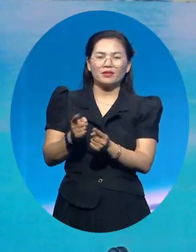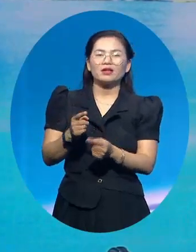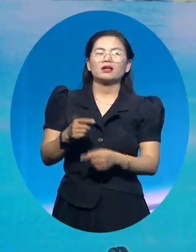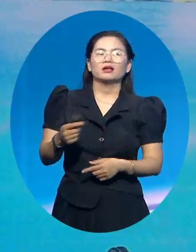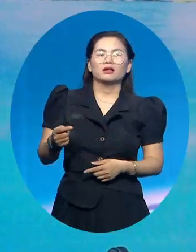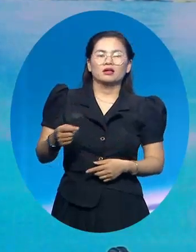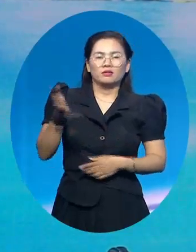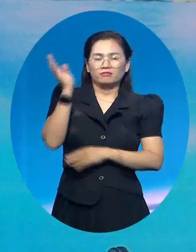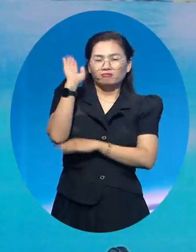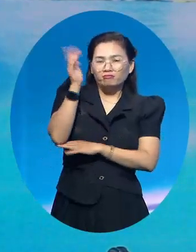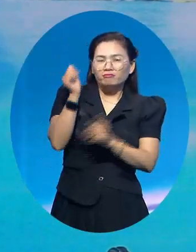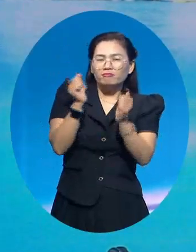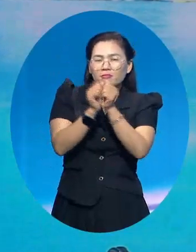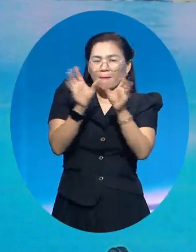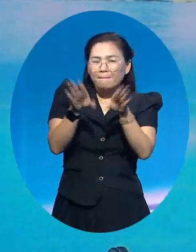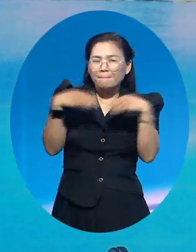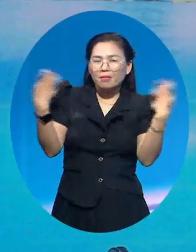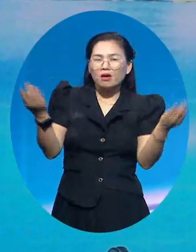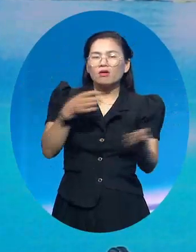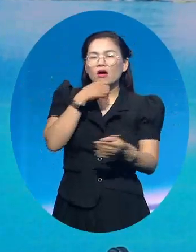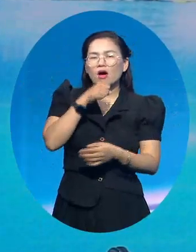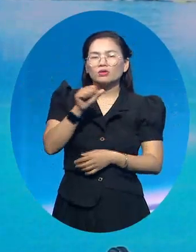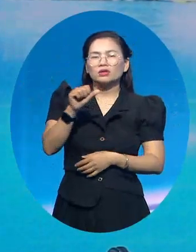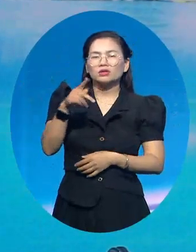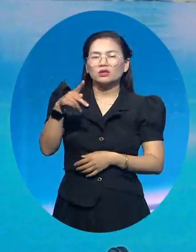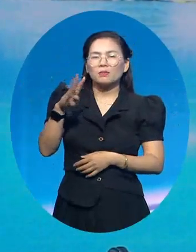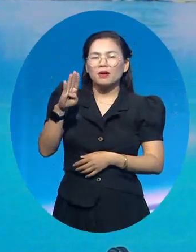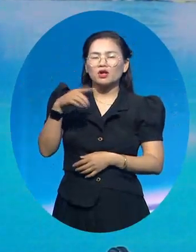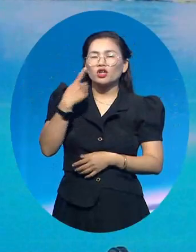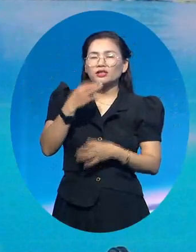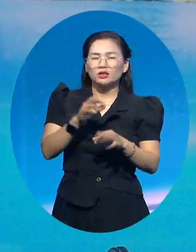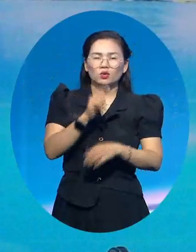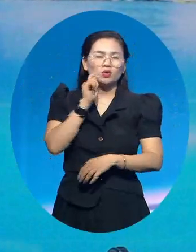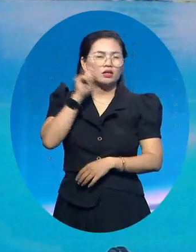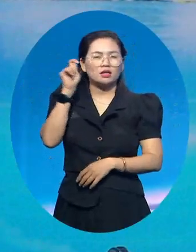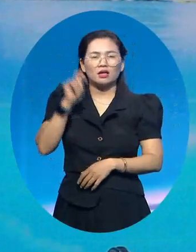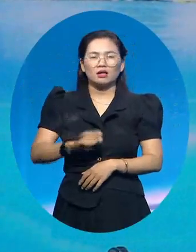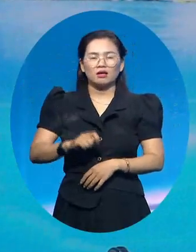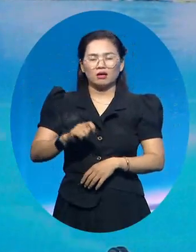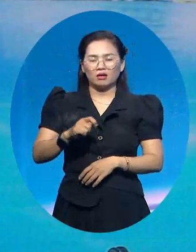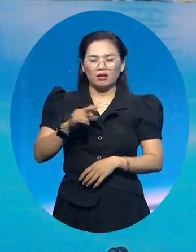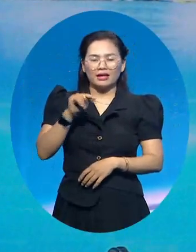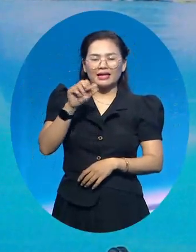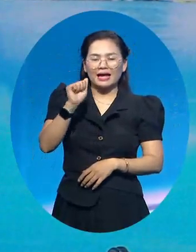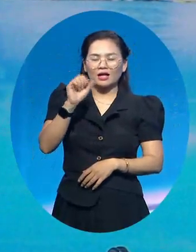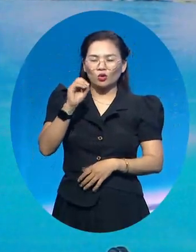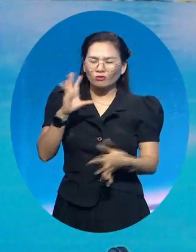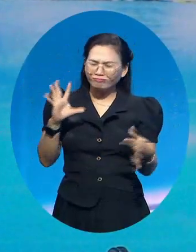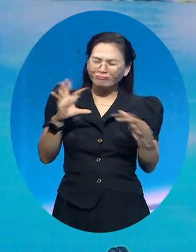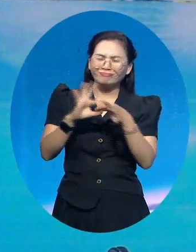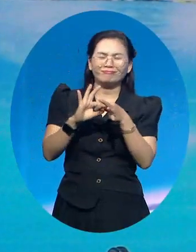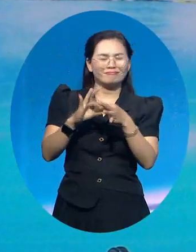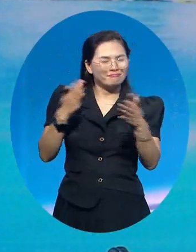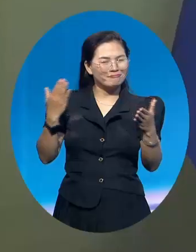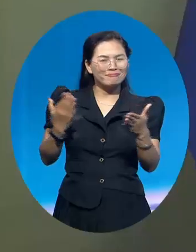Kiev. Phát biểu trong buổi họp báo, ông Stoltenberg cho biết Ukraine chưa bao giờ gần NATO như thế.